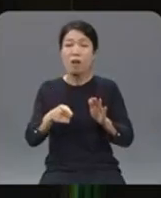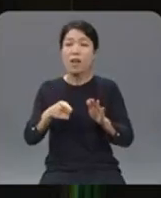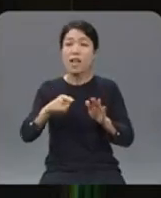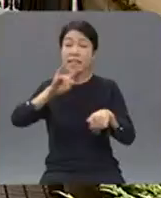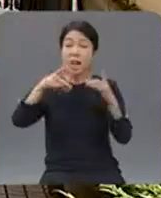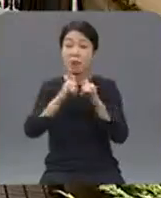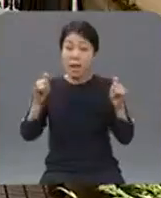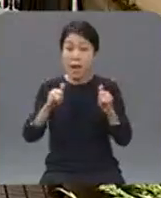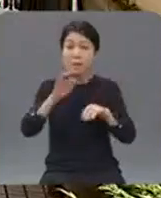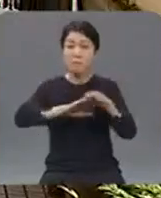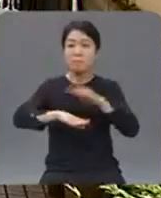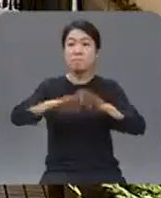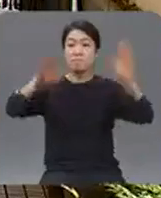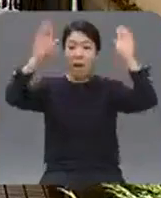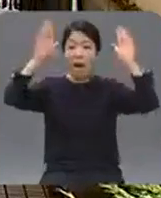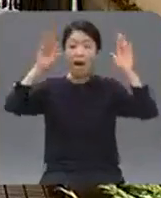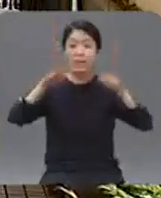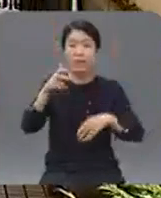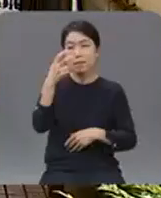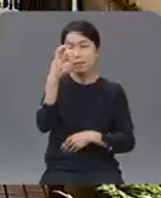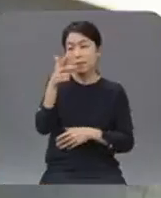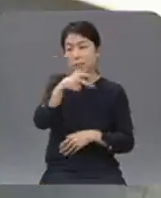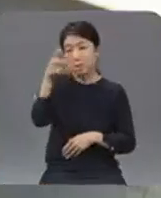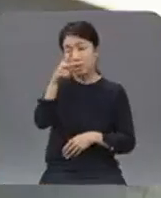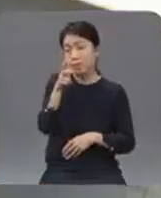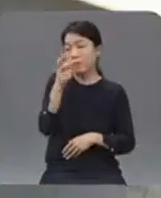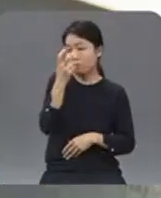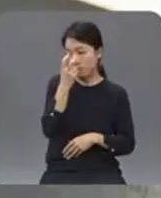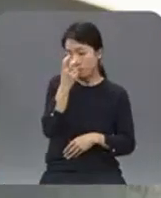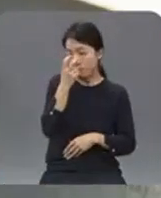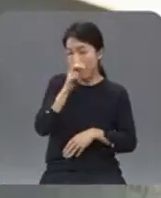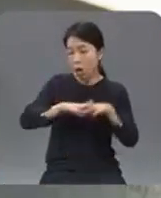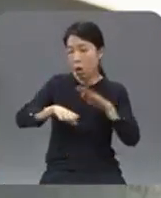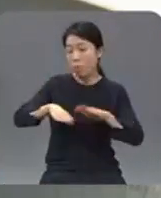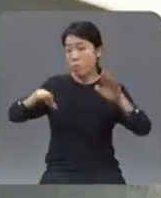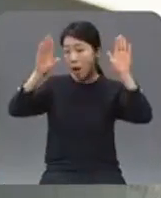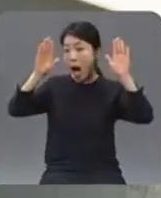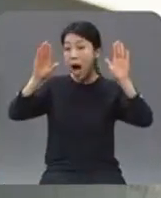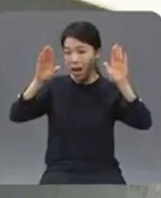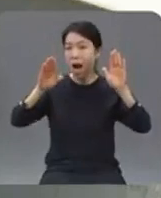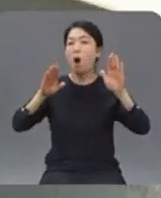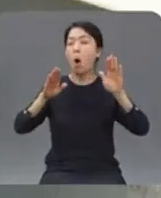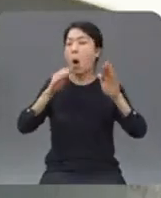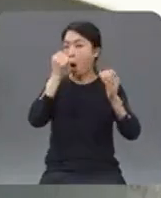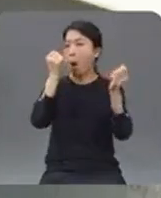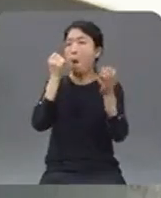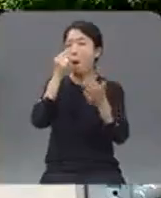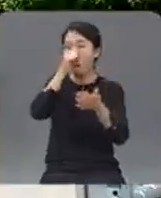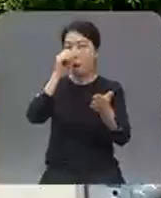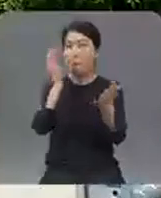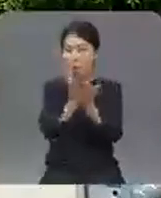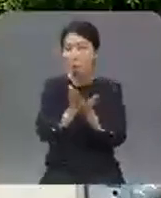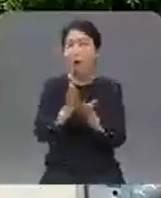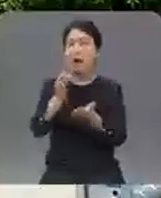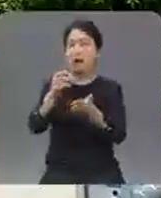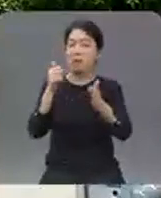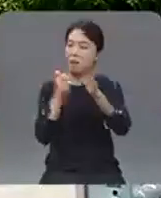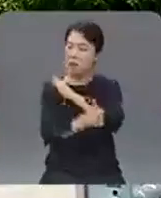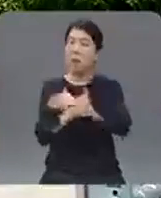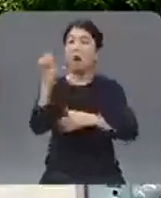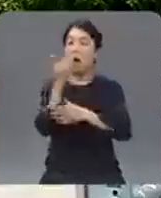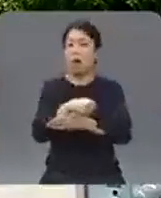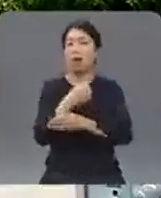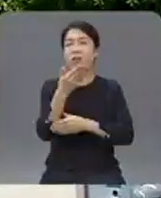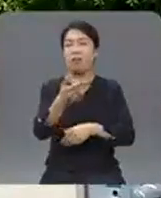뜻입니다 cctv로 보면서 손을 들면 들여 보내주는 식으로 출입을 통제해 왔습니다 광주